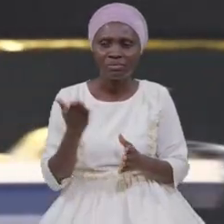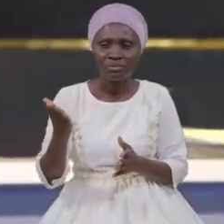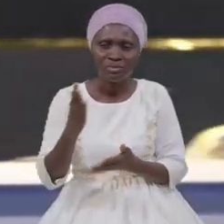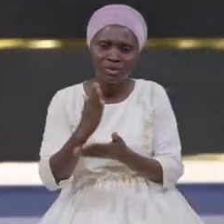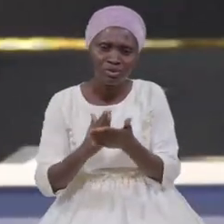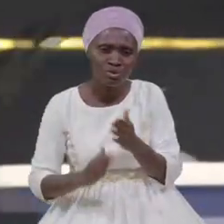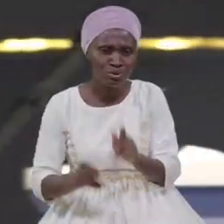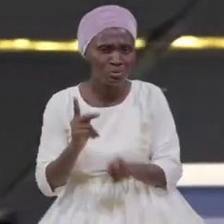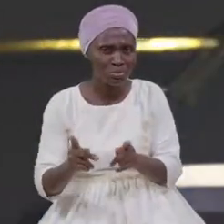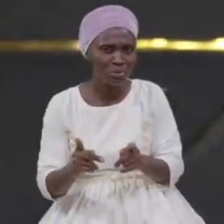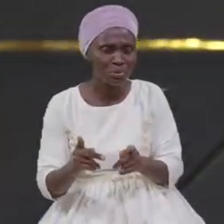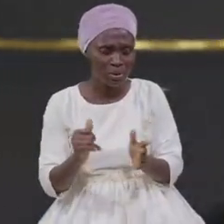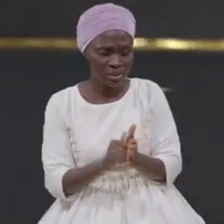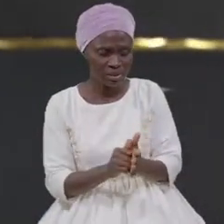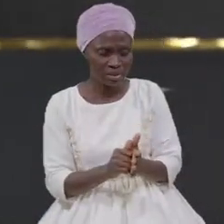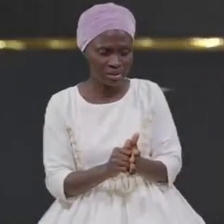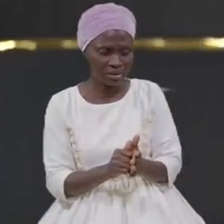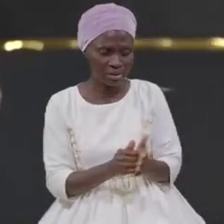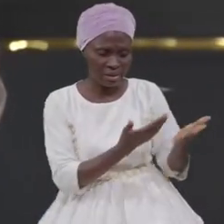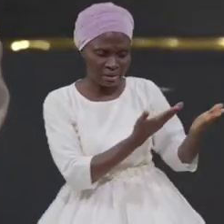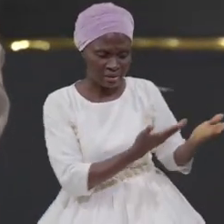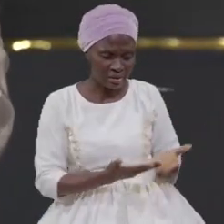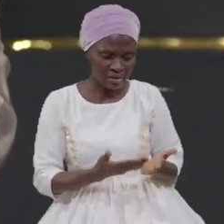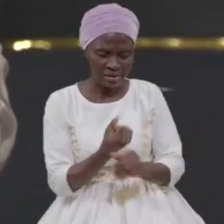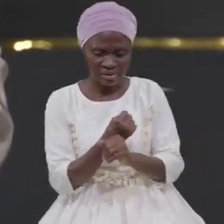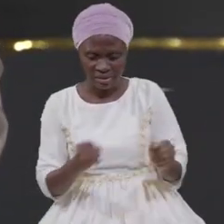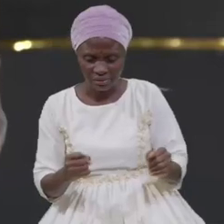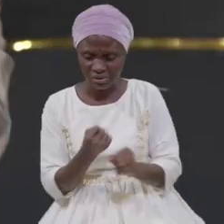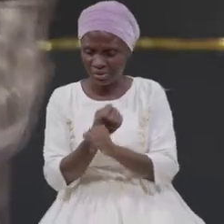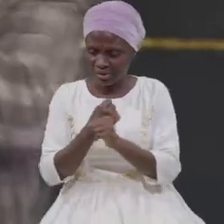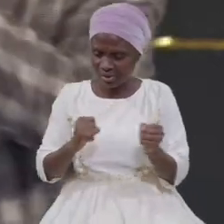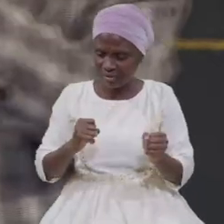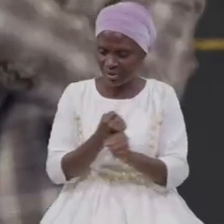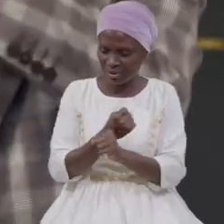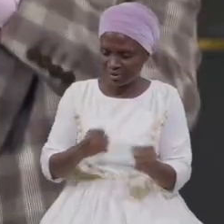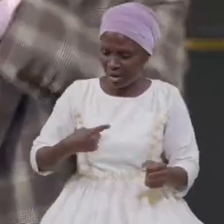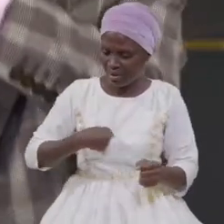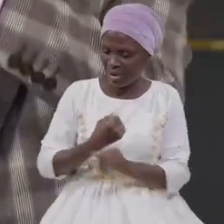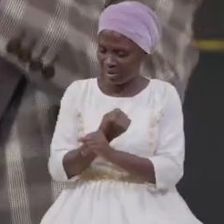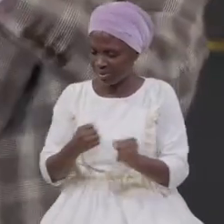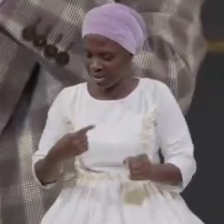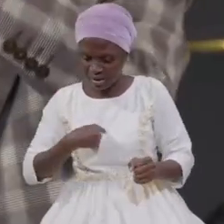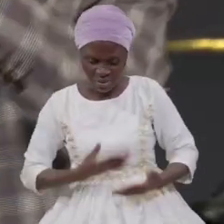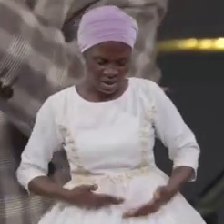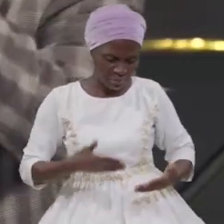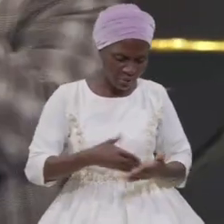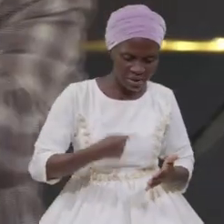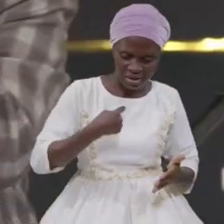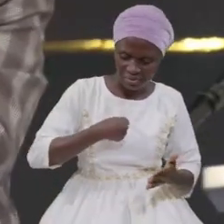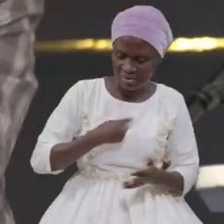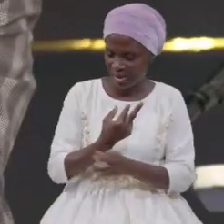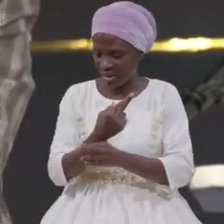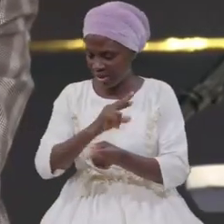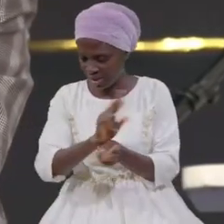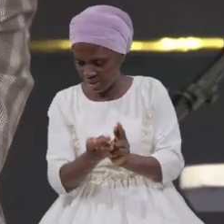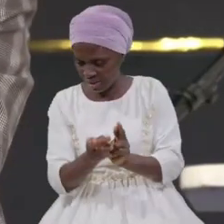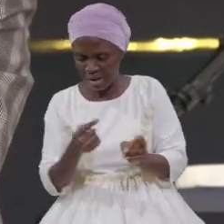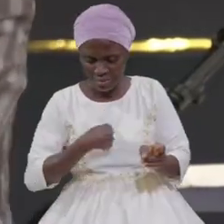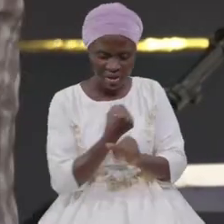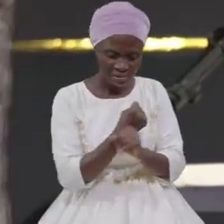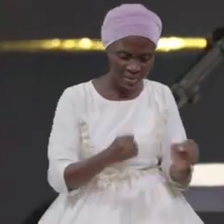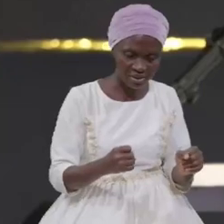Il y a des gens qui trimballent le salut, salut, salut. Depuis plusieurs années maintenant. Je suis né de nouveau, je suis né de nouveau. Combien